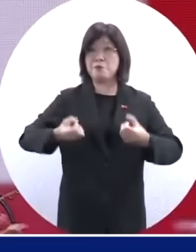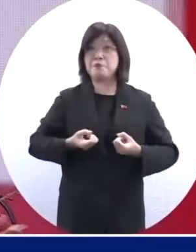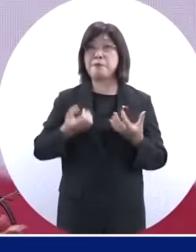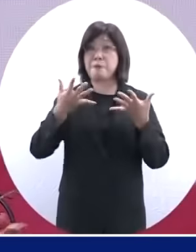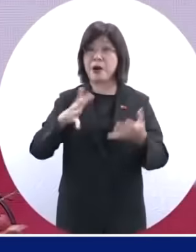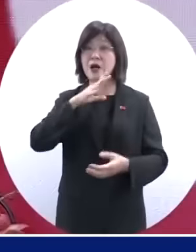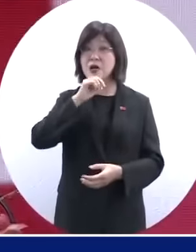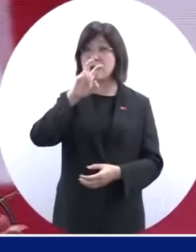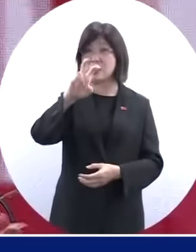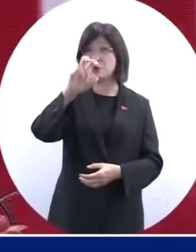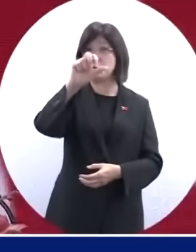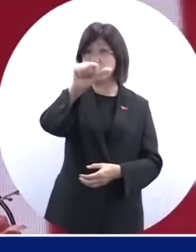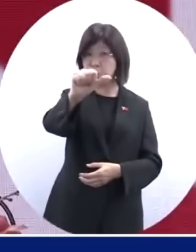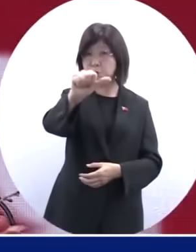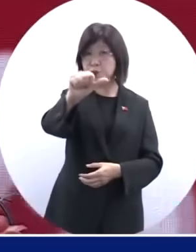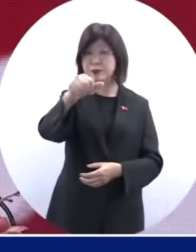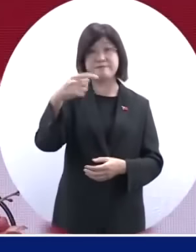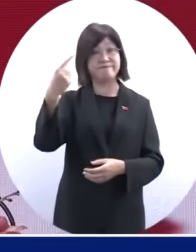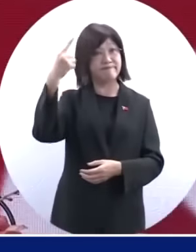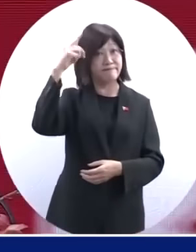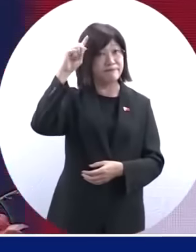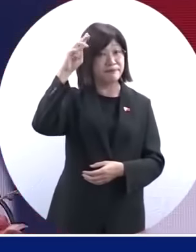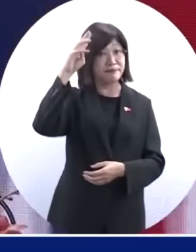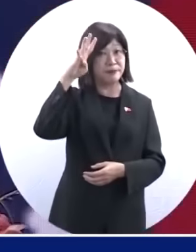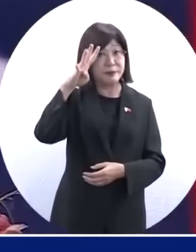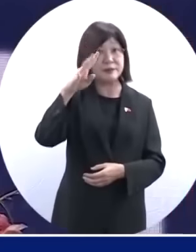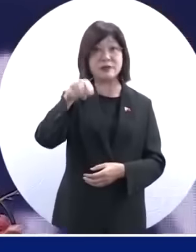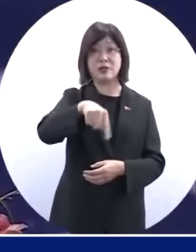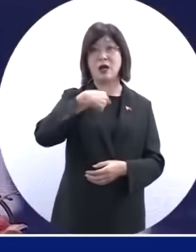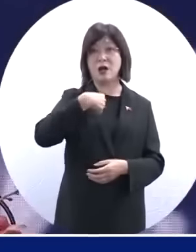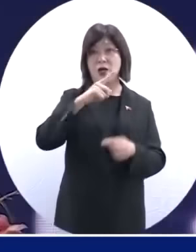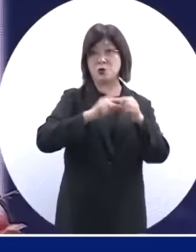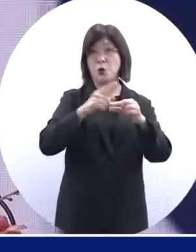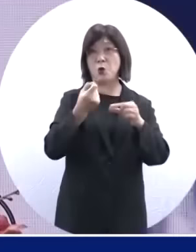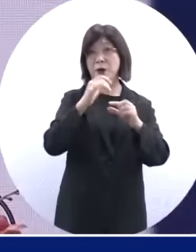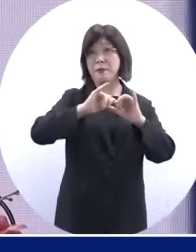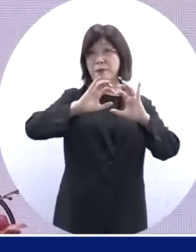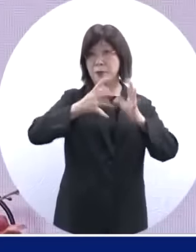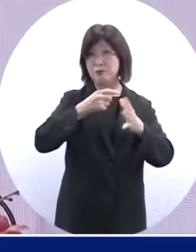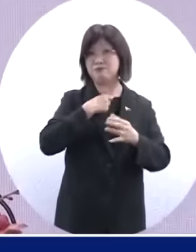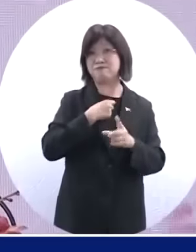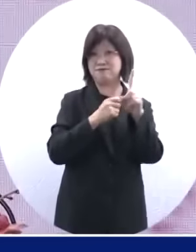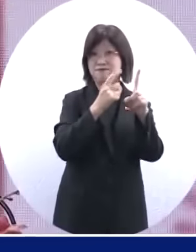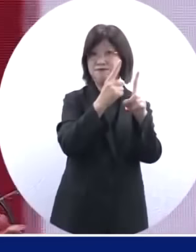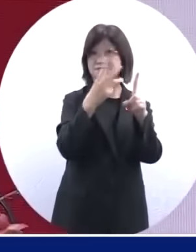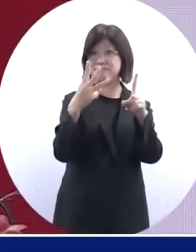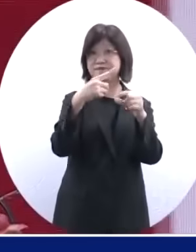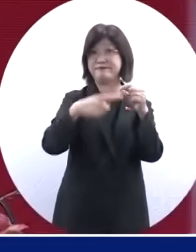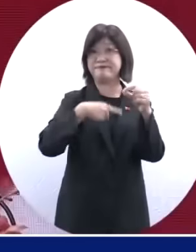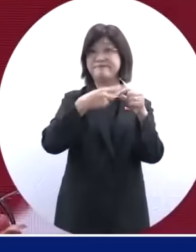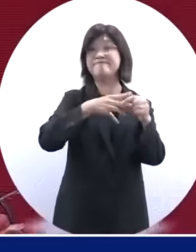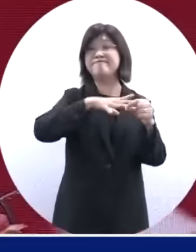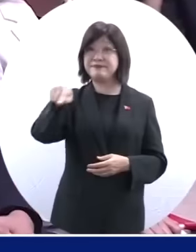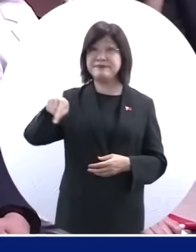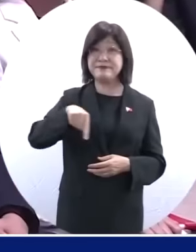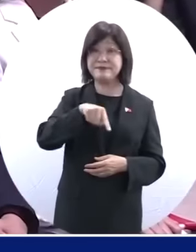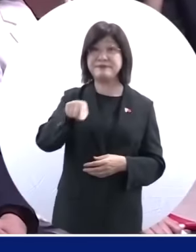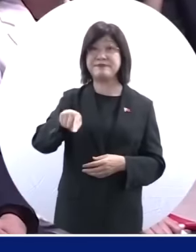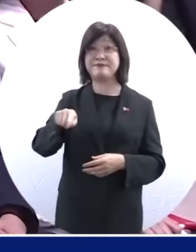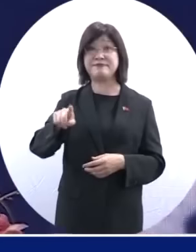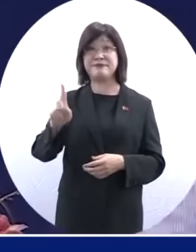日，再过几天，中华民国就要过113岁生日。